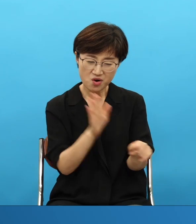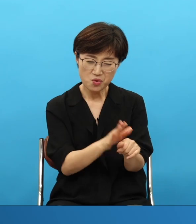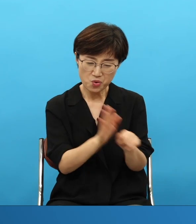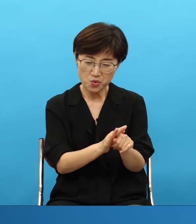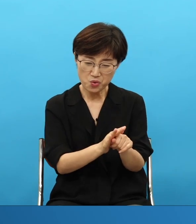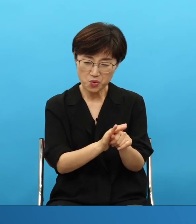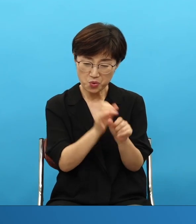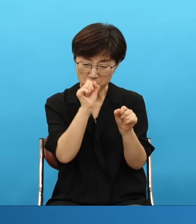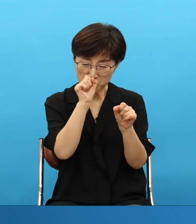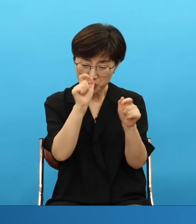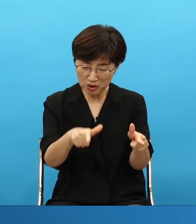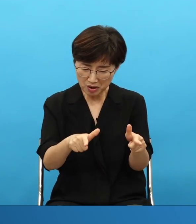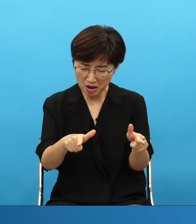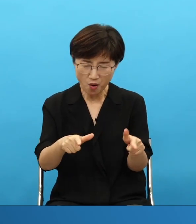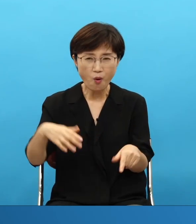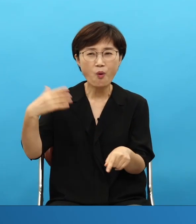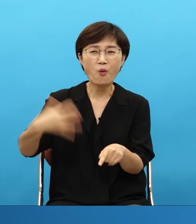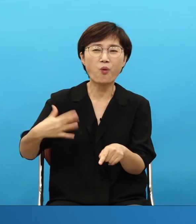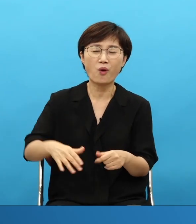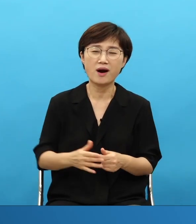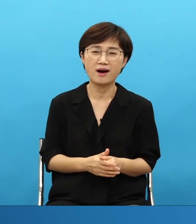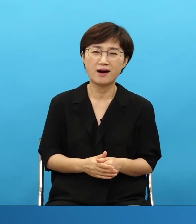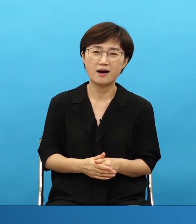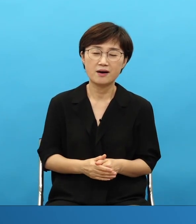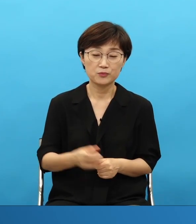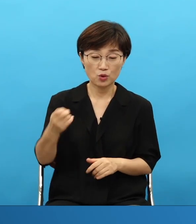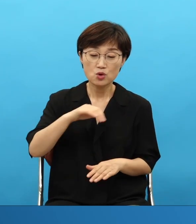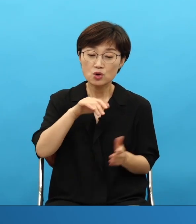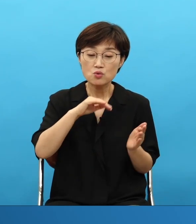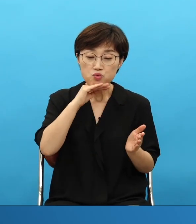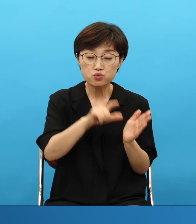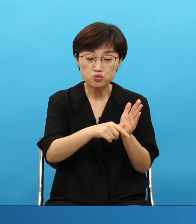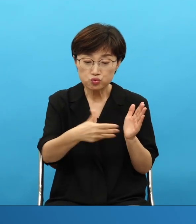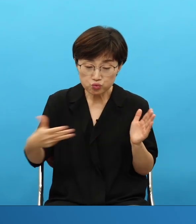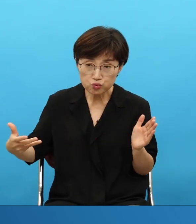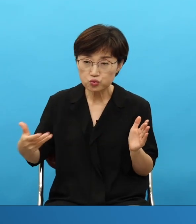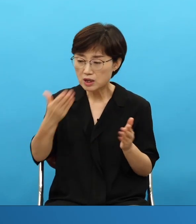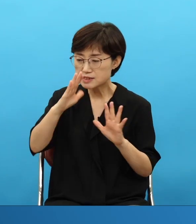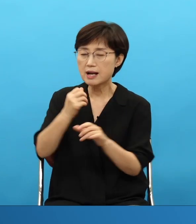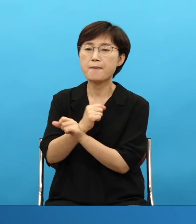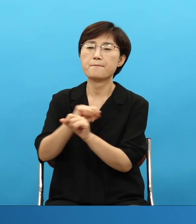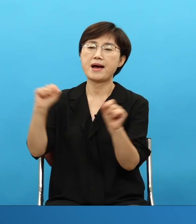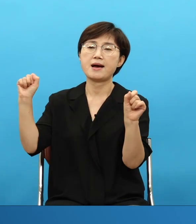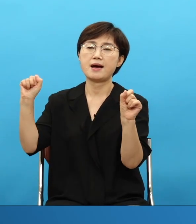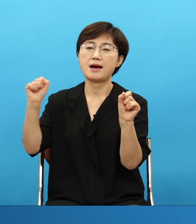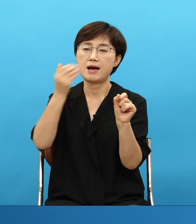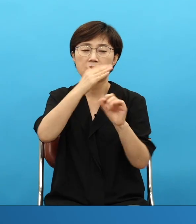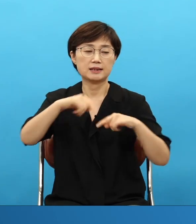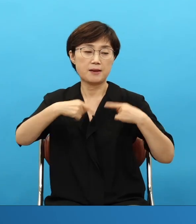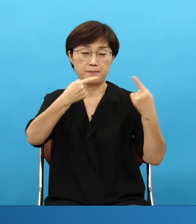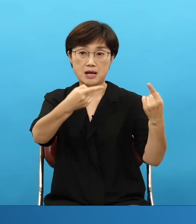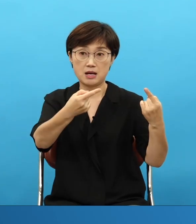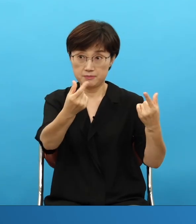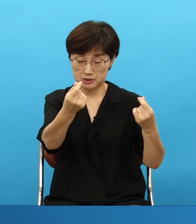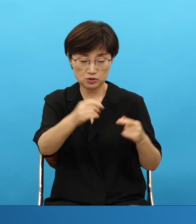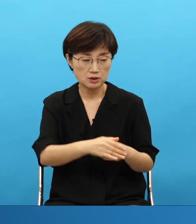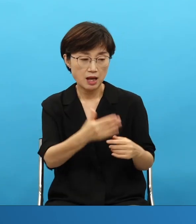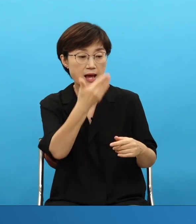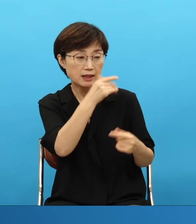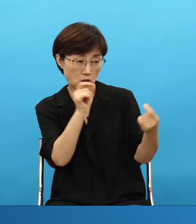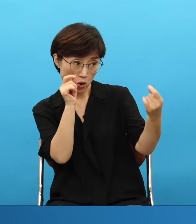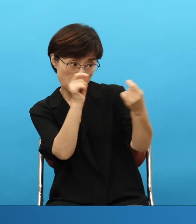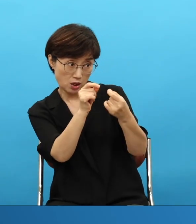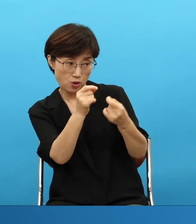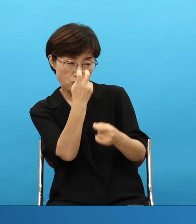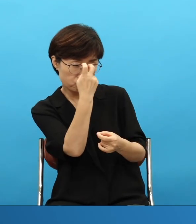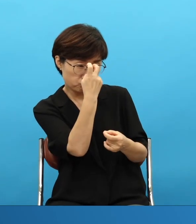timing. 이스라엘 나라가 이제 가나안 땅으로 들어가야 됩니다. The Israelites must enter into the land of Canaan. 정탐꾼을 보냈는데 이